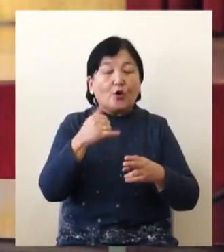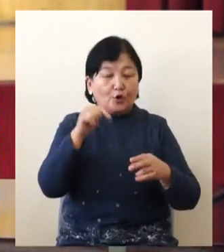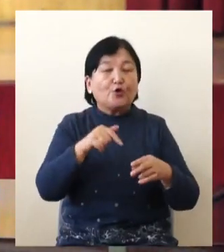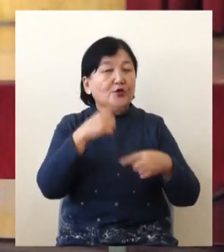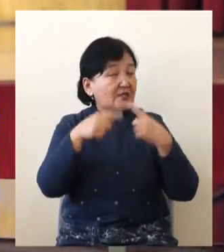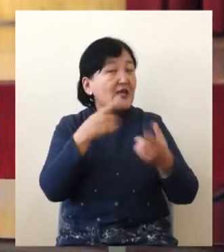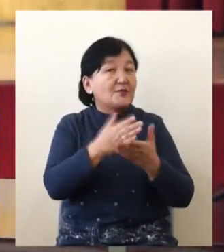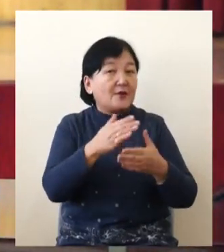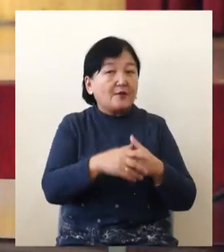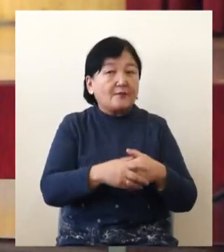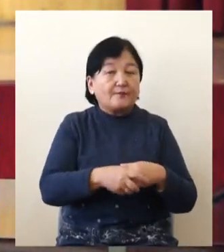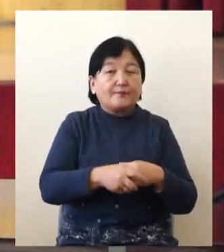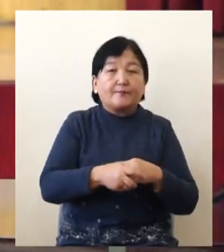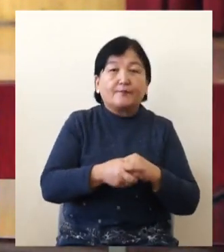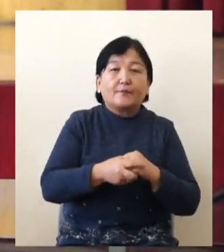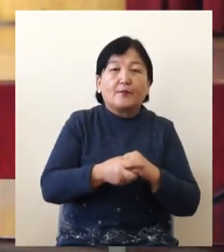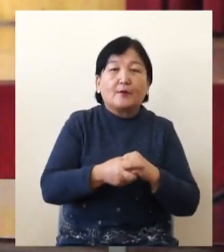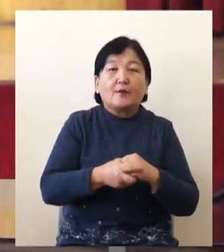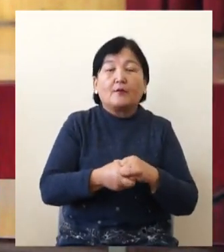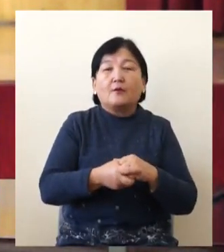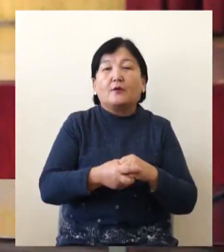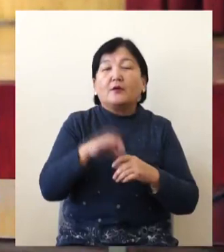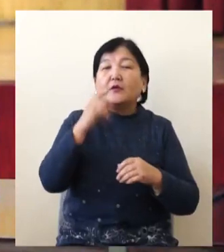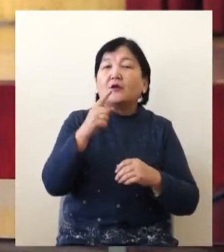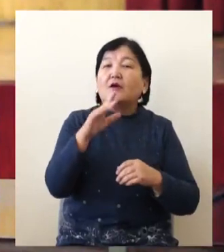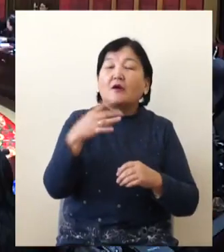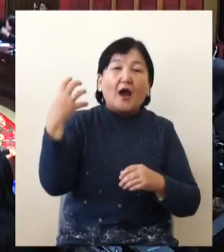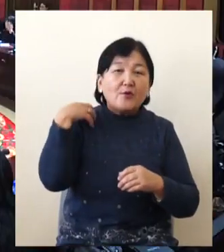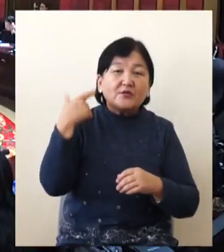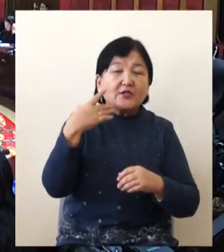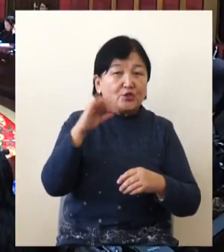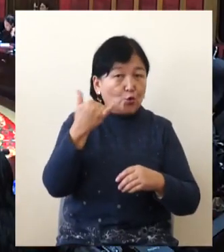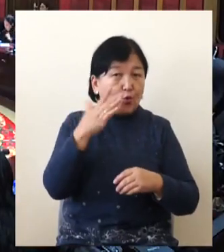байна. Accountability боё игэх хариуцлага. Энэ юу гэсэн үг юм?